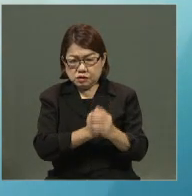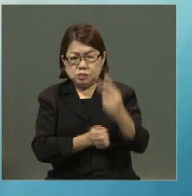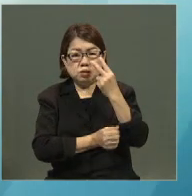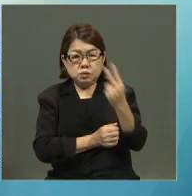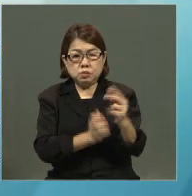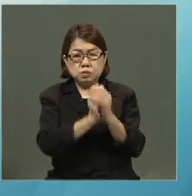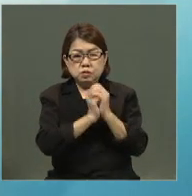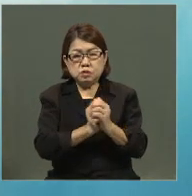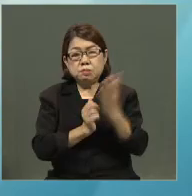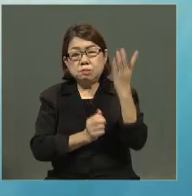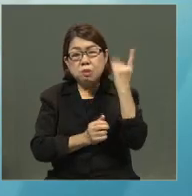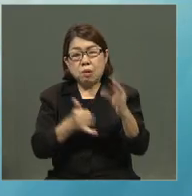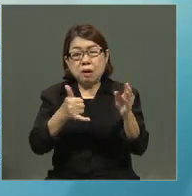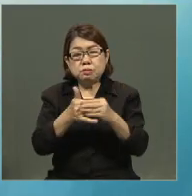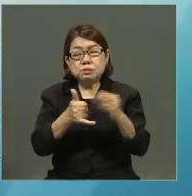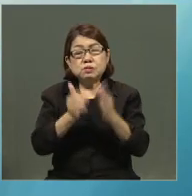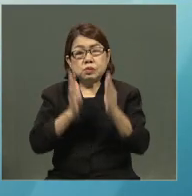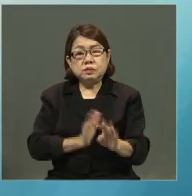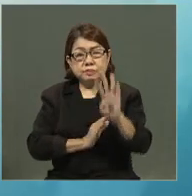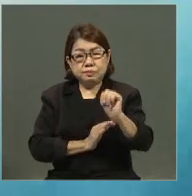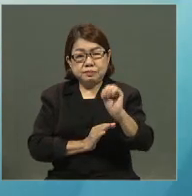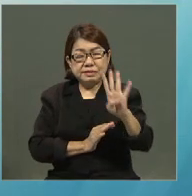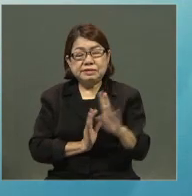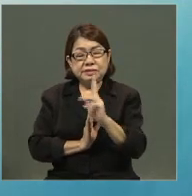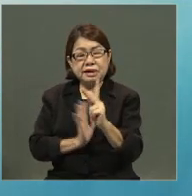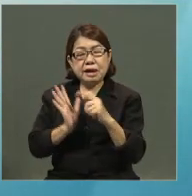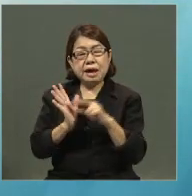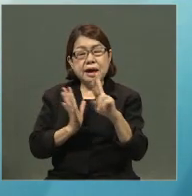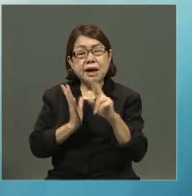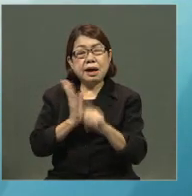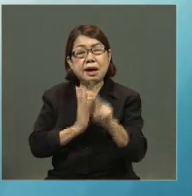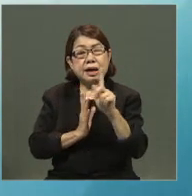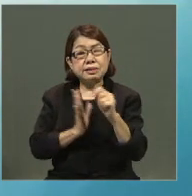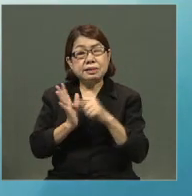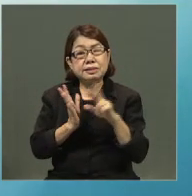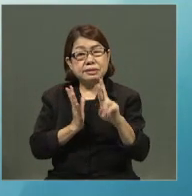ก็ต่างๆของทั้งโลกแล้วก็โยมมาทางเอเชียนะครับที่เป็นกรอบสีเหลืองนะครับปากีสถานชาลีอาระเบียอะแคนาดาบังคลาเทศจีนอะต้องดูจีนหน่อยนะครับตอนนี้เมื่อวานนี้44นะครับกาตาร์อยู่ที่ 2000